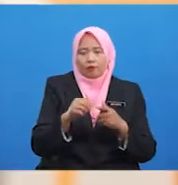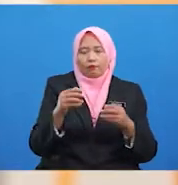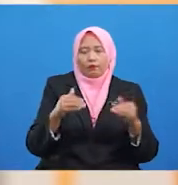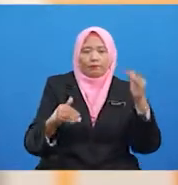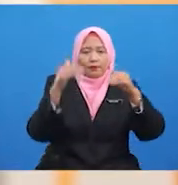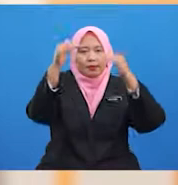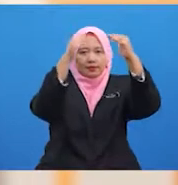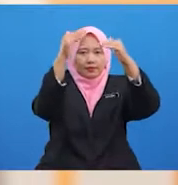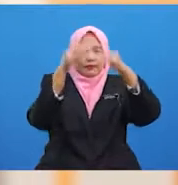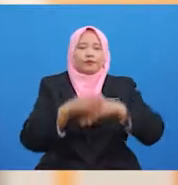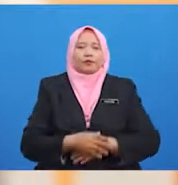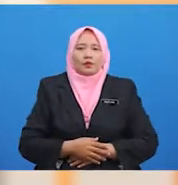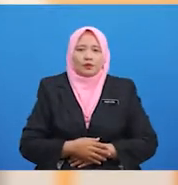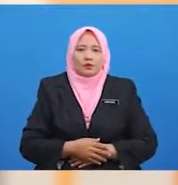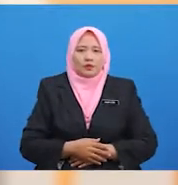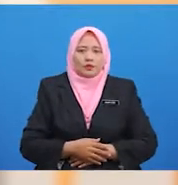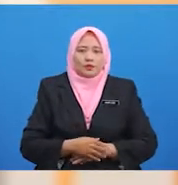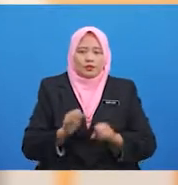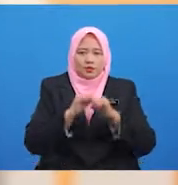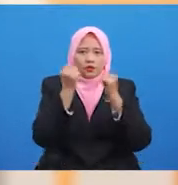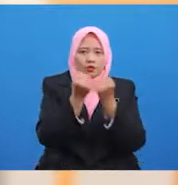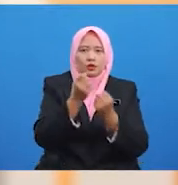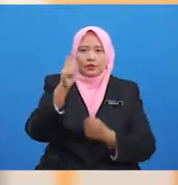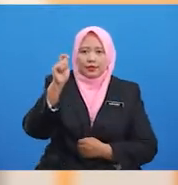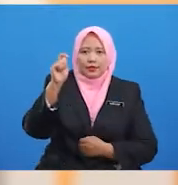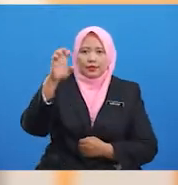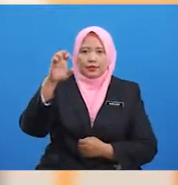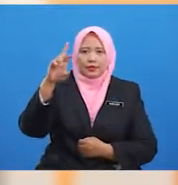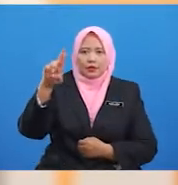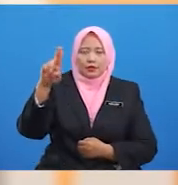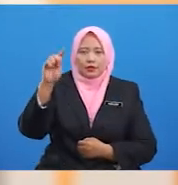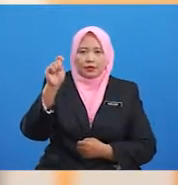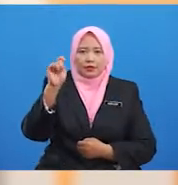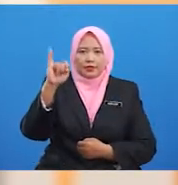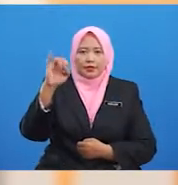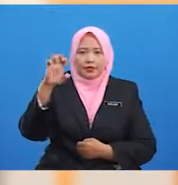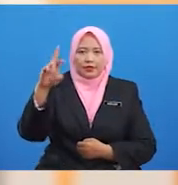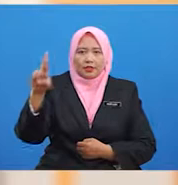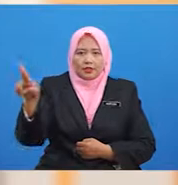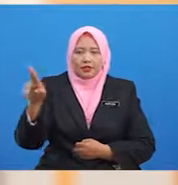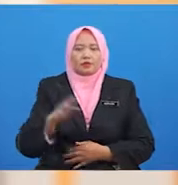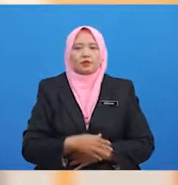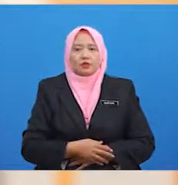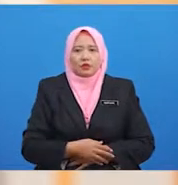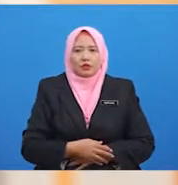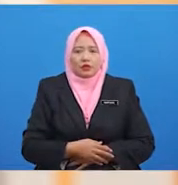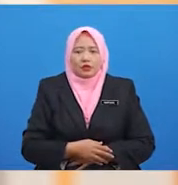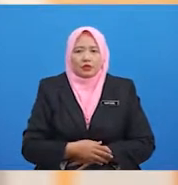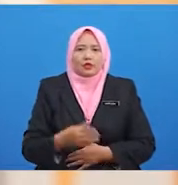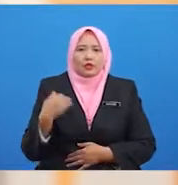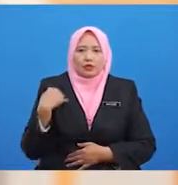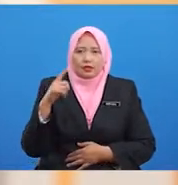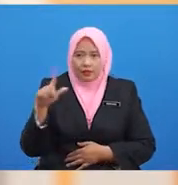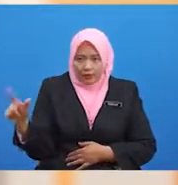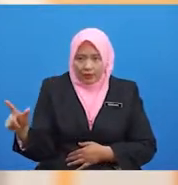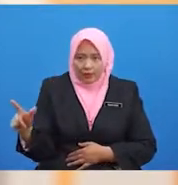Sektor yang terakhir ialah sektor tertia. Sektor ini merupakan kegiatan